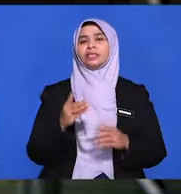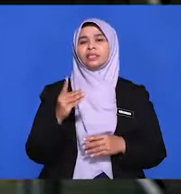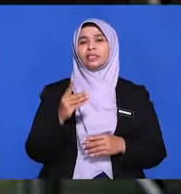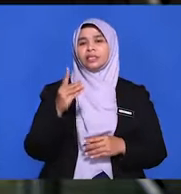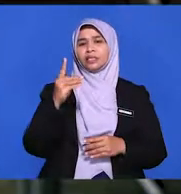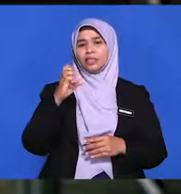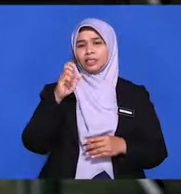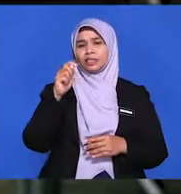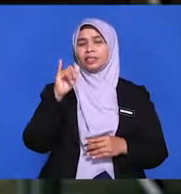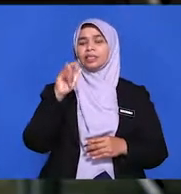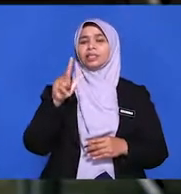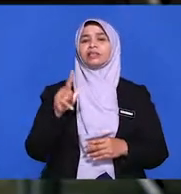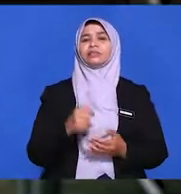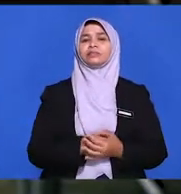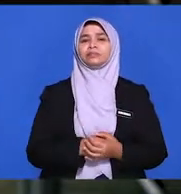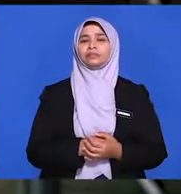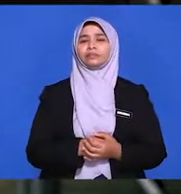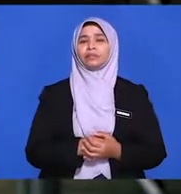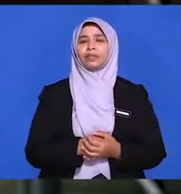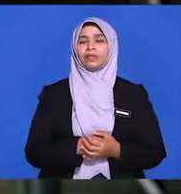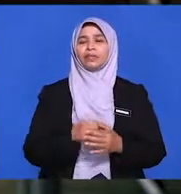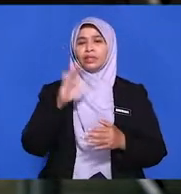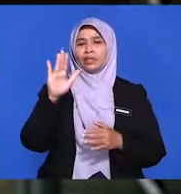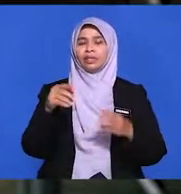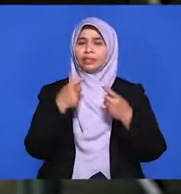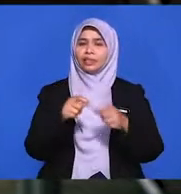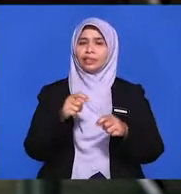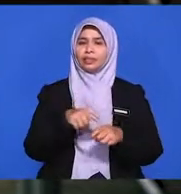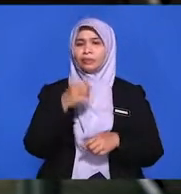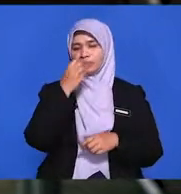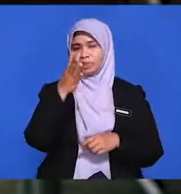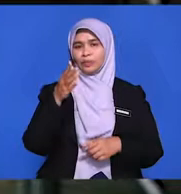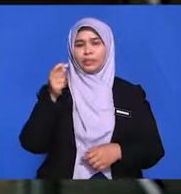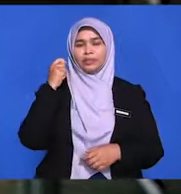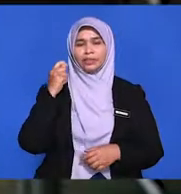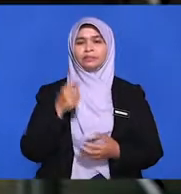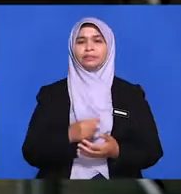bahagian kandungan dokumentasi yang telah disebutkan itu tadi.